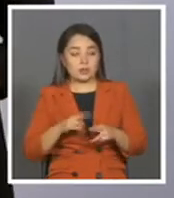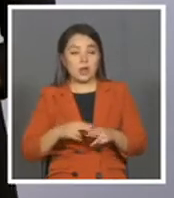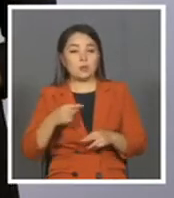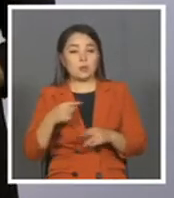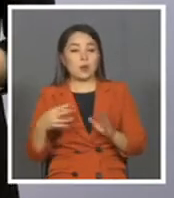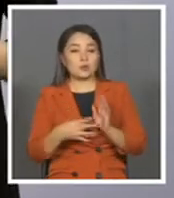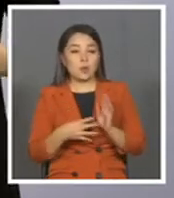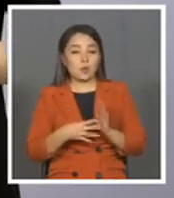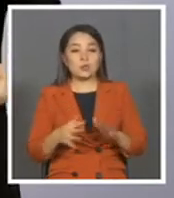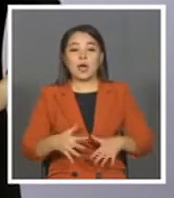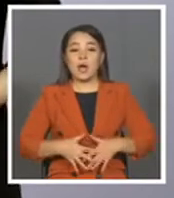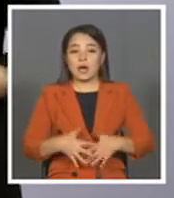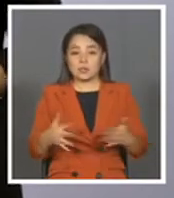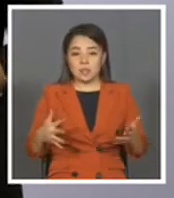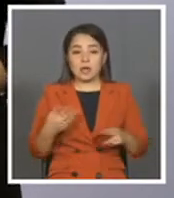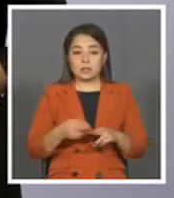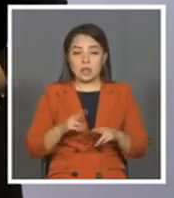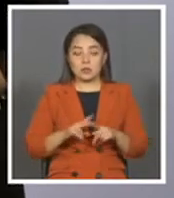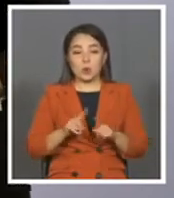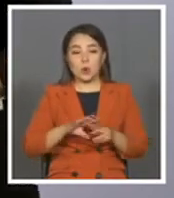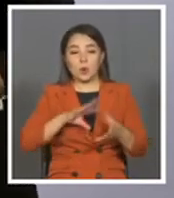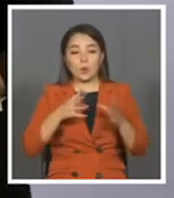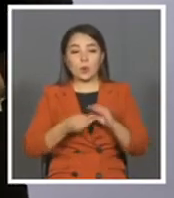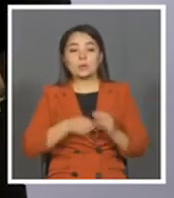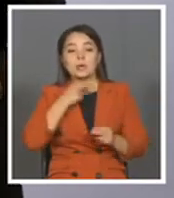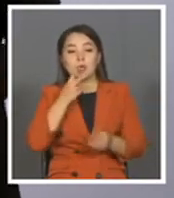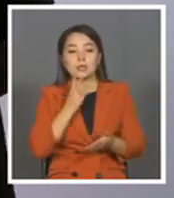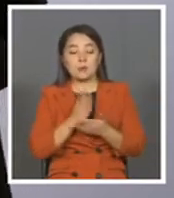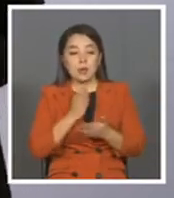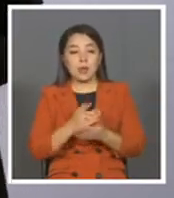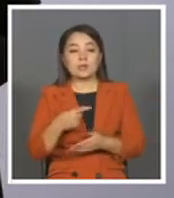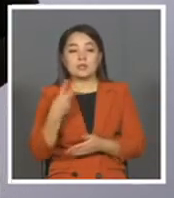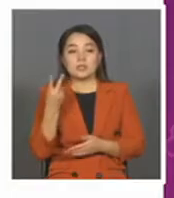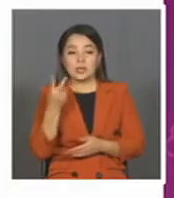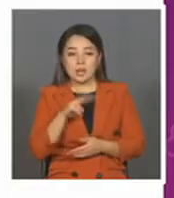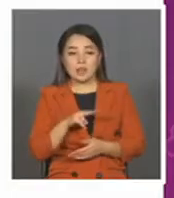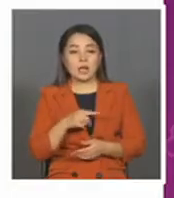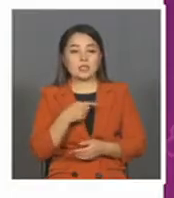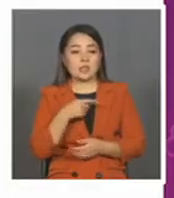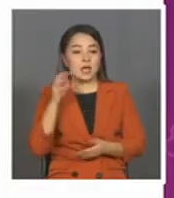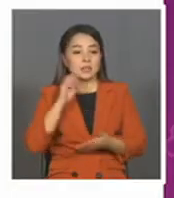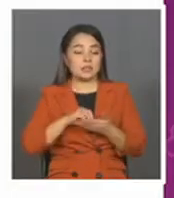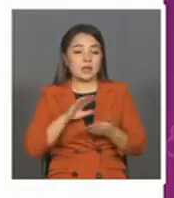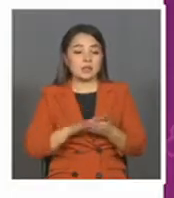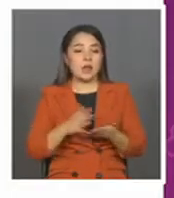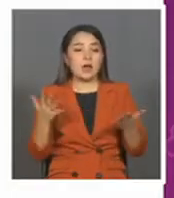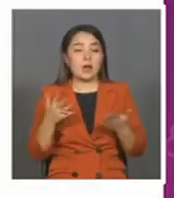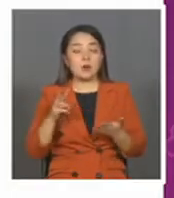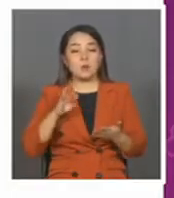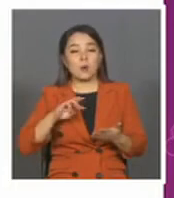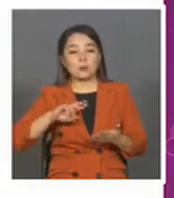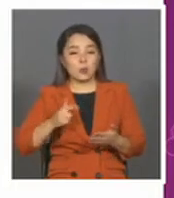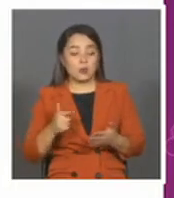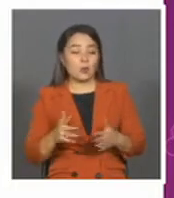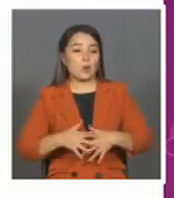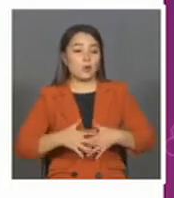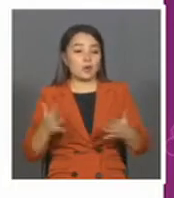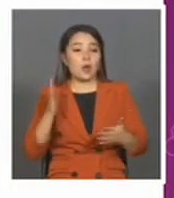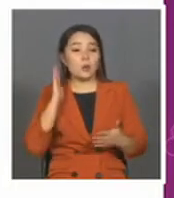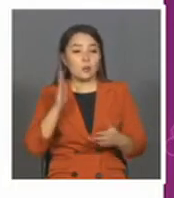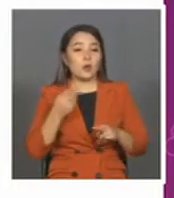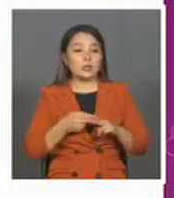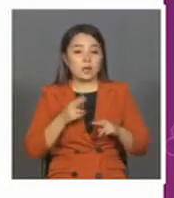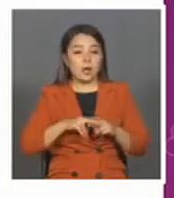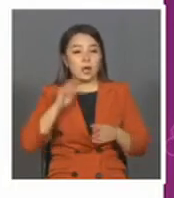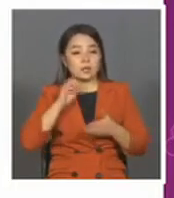артық. Демек, біз бұл жерден мынадай қорытындыға келеміз. Екі теріс санның қайсысының модулі үлкен болса, сол